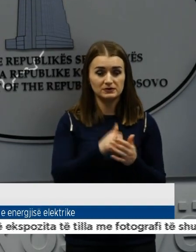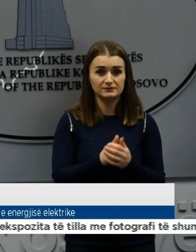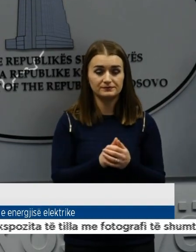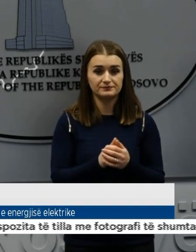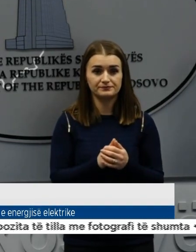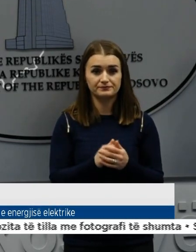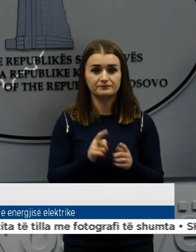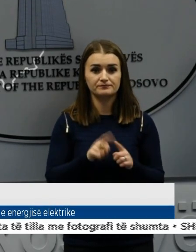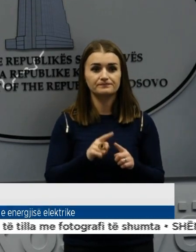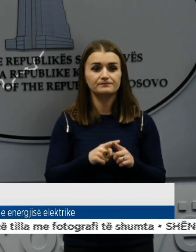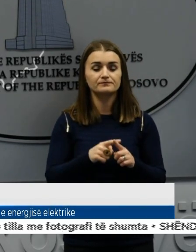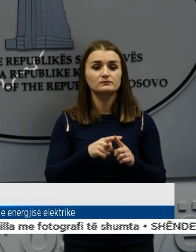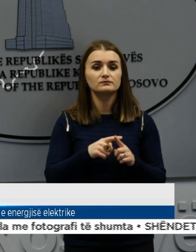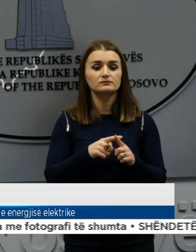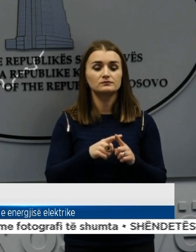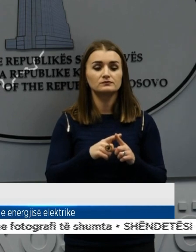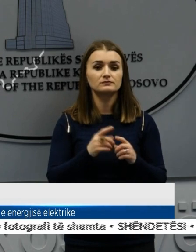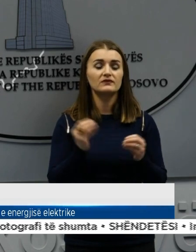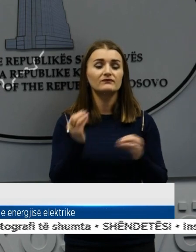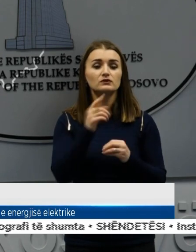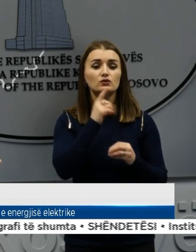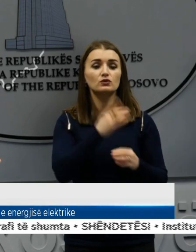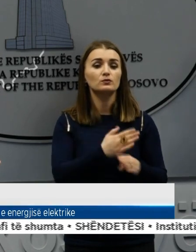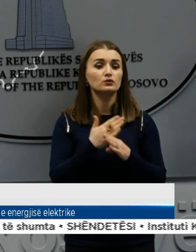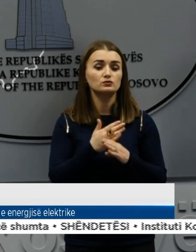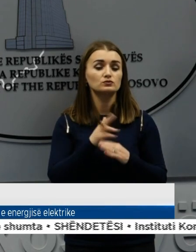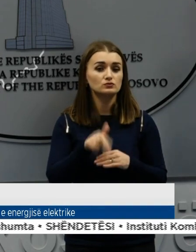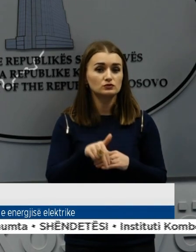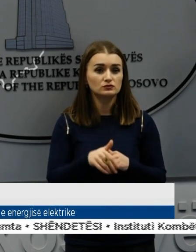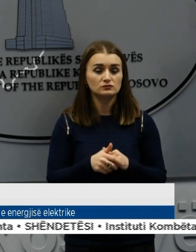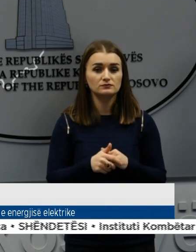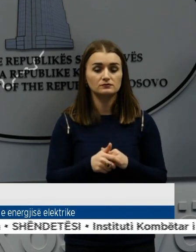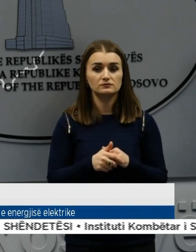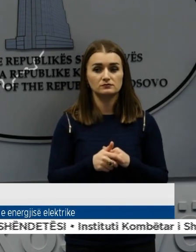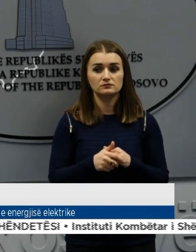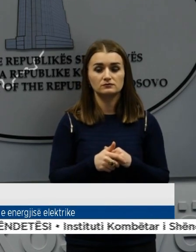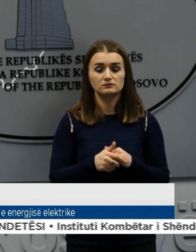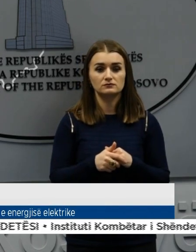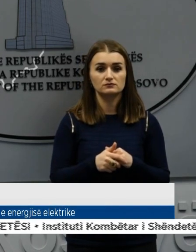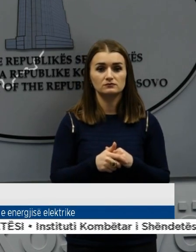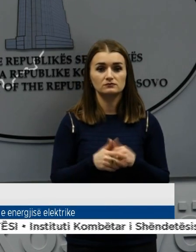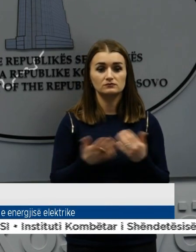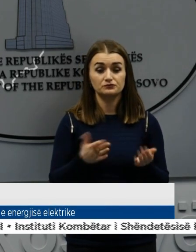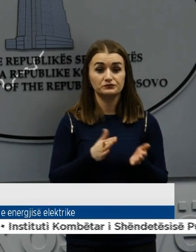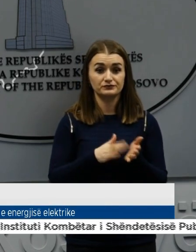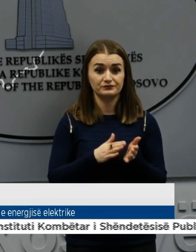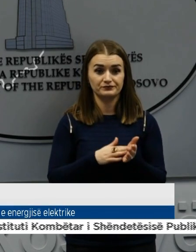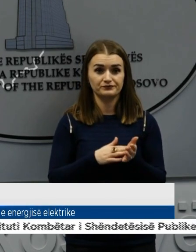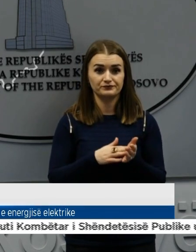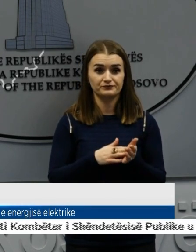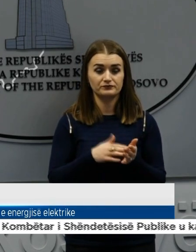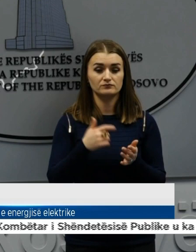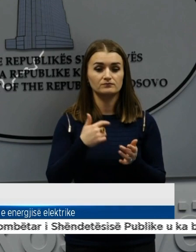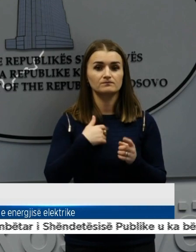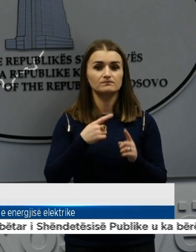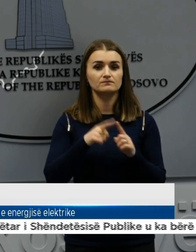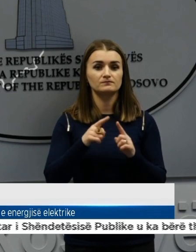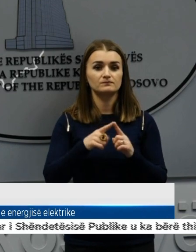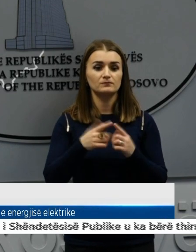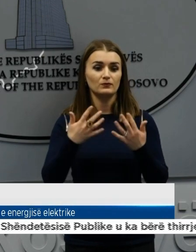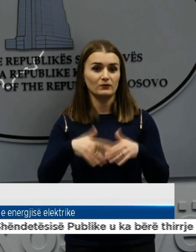neve, faktori i vetëm në fakt, është nëse ne do të rrisim kapacitetet prodhuese të